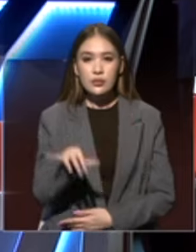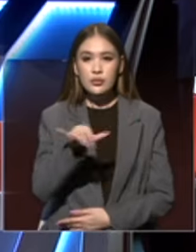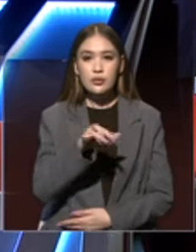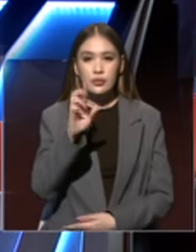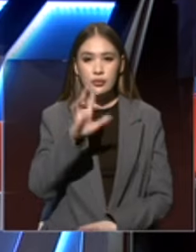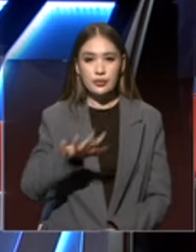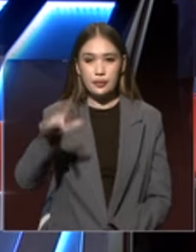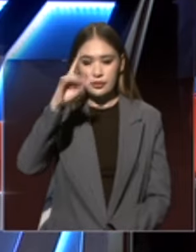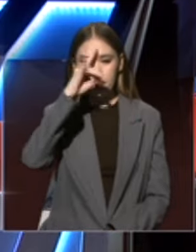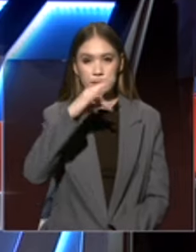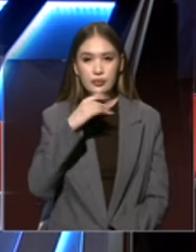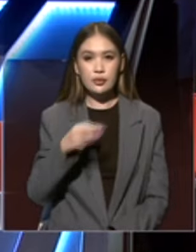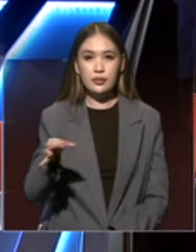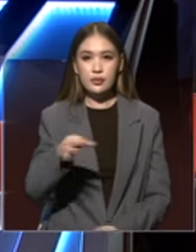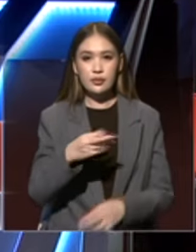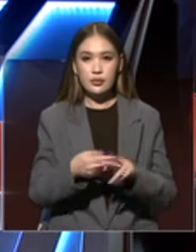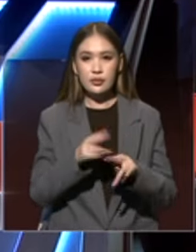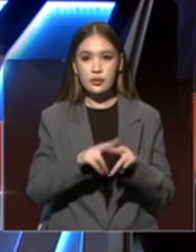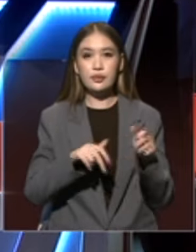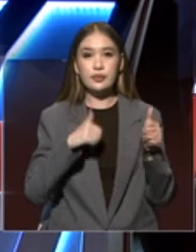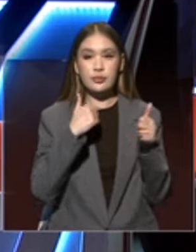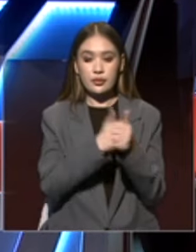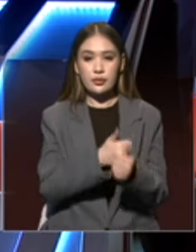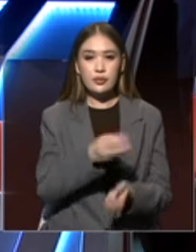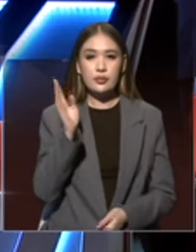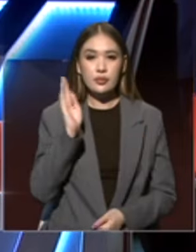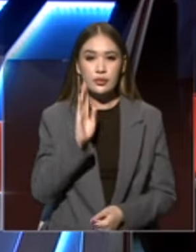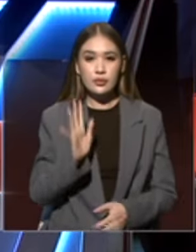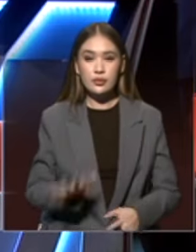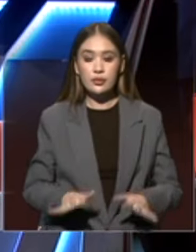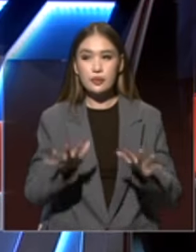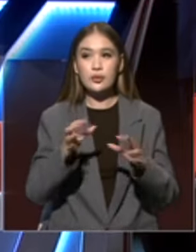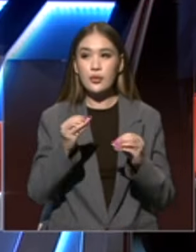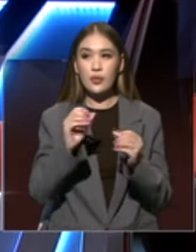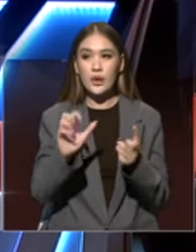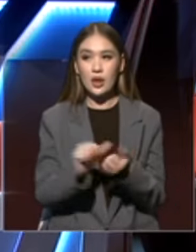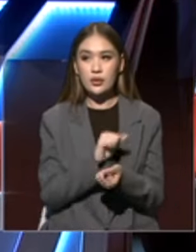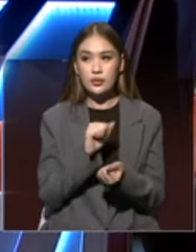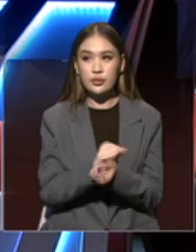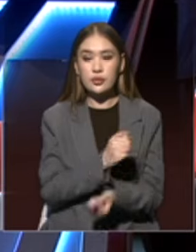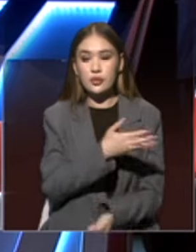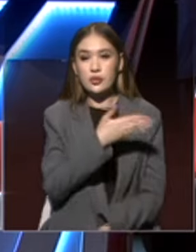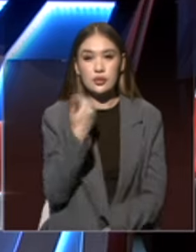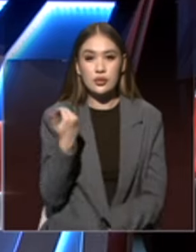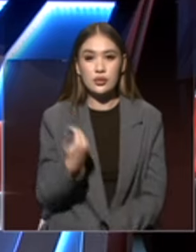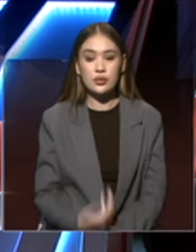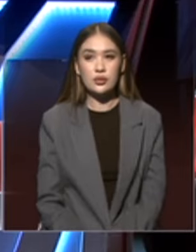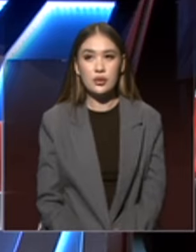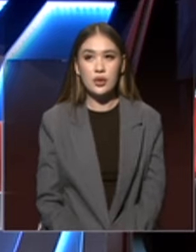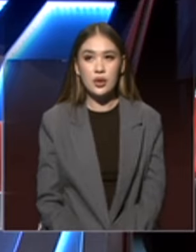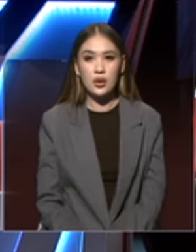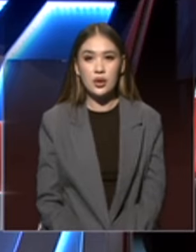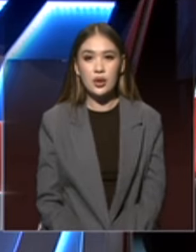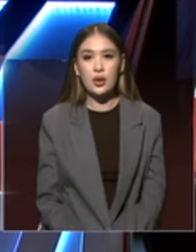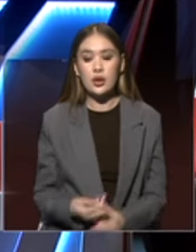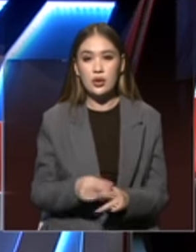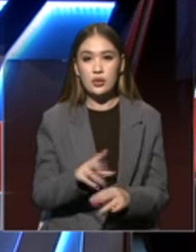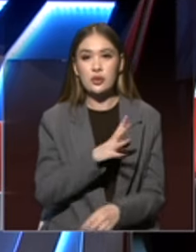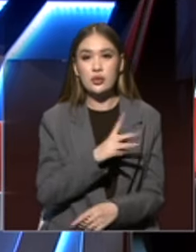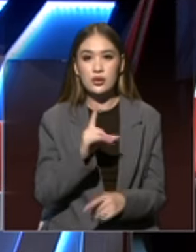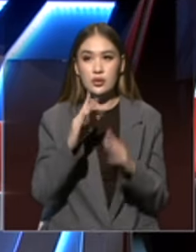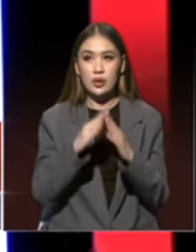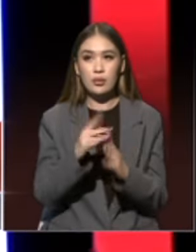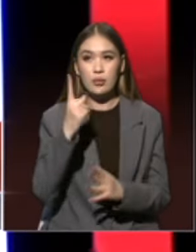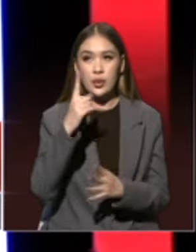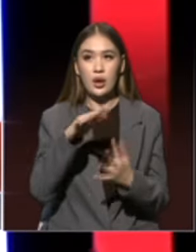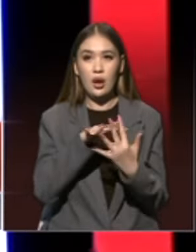Қазақстан облысында әлі құлсары бар мысалға, су шайған үйлер. Су әлі кеткен жоқ мысалға. Ол жақта да белуардан келіп отыр. Кейбіреулер, бір ауыл